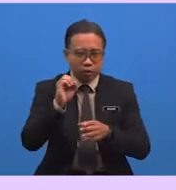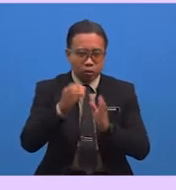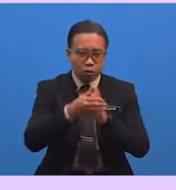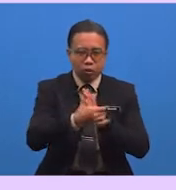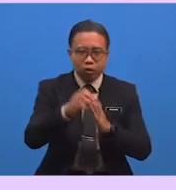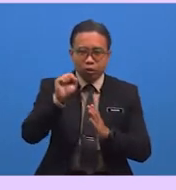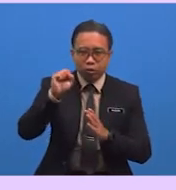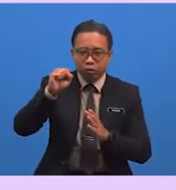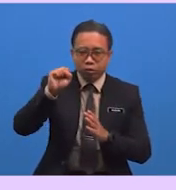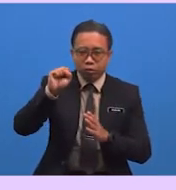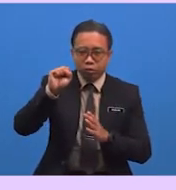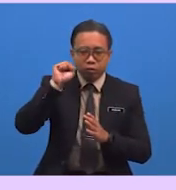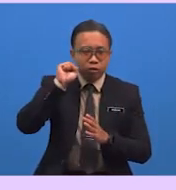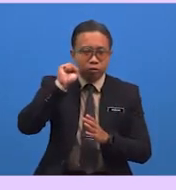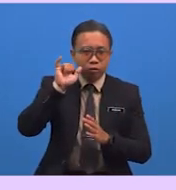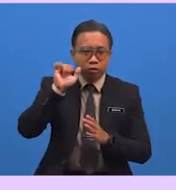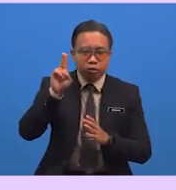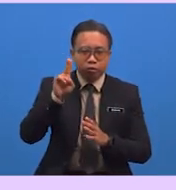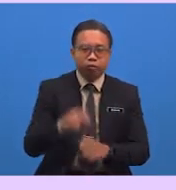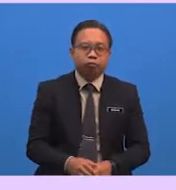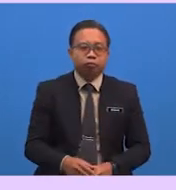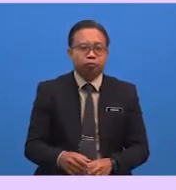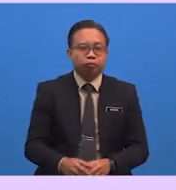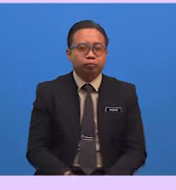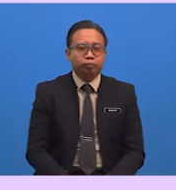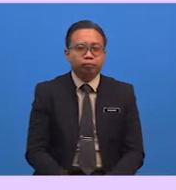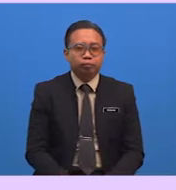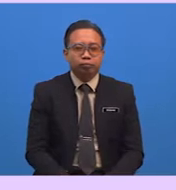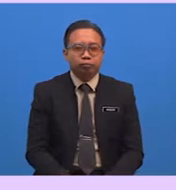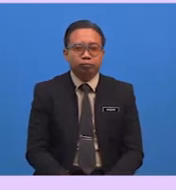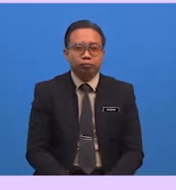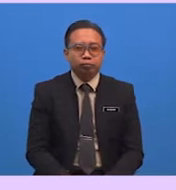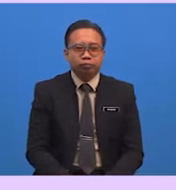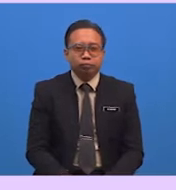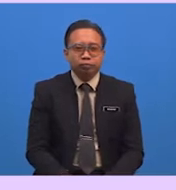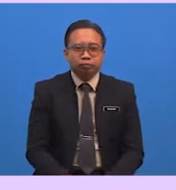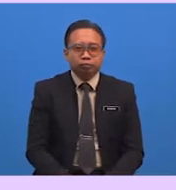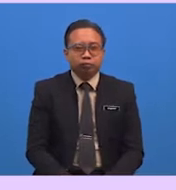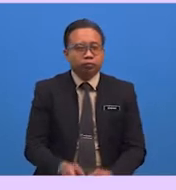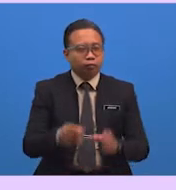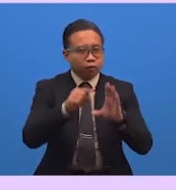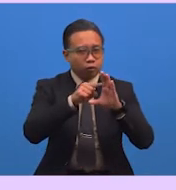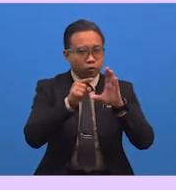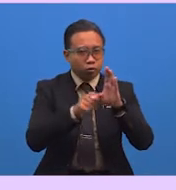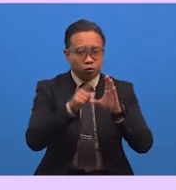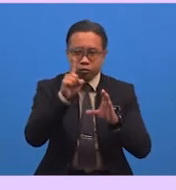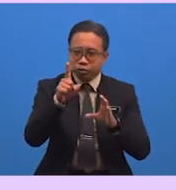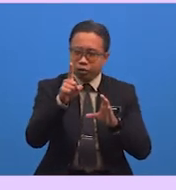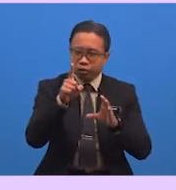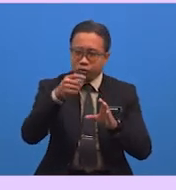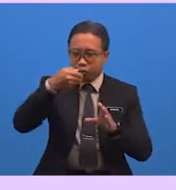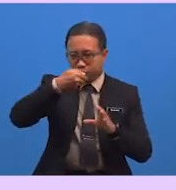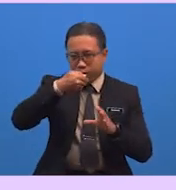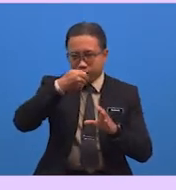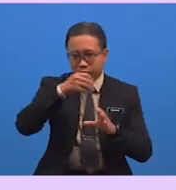Shu. Mari kita sama-sama bincangkan pengiraannya. Andaikan sudut bagi satu